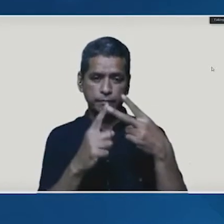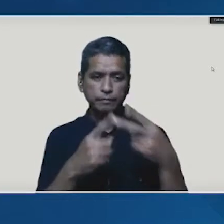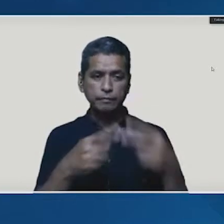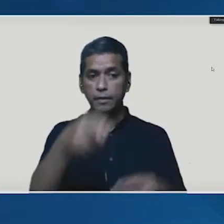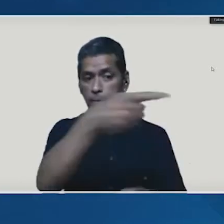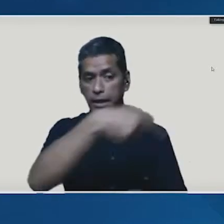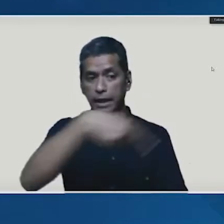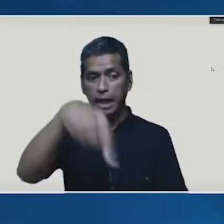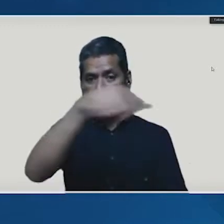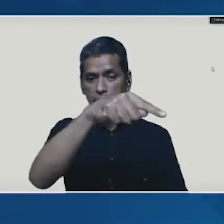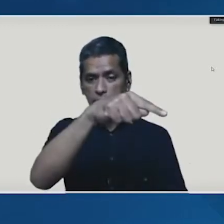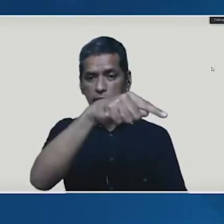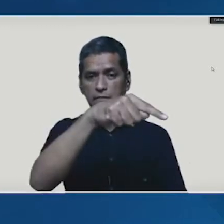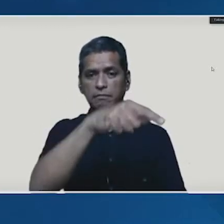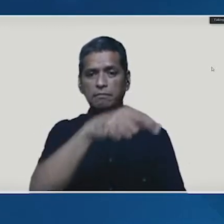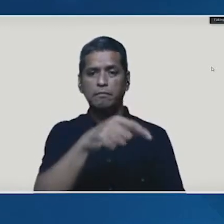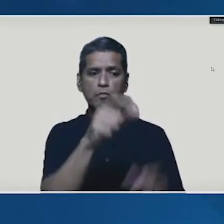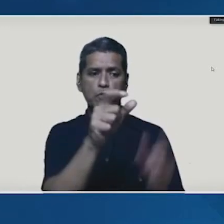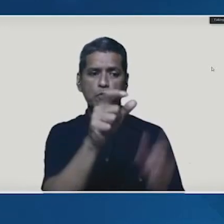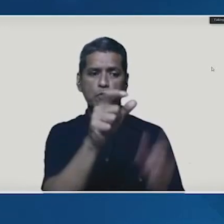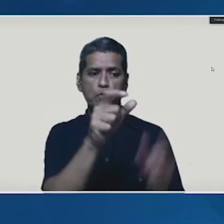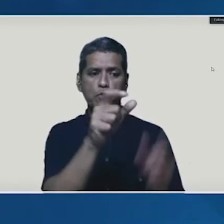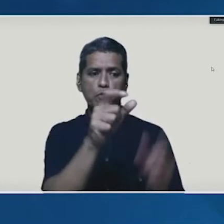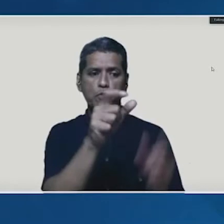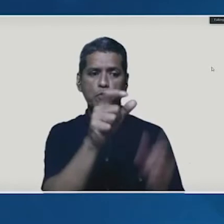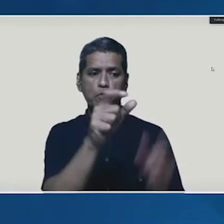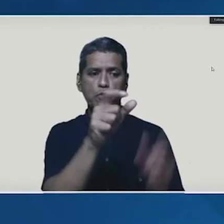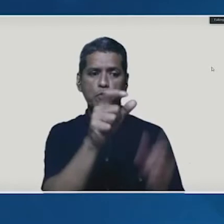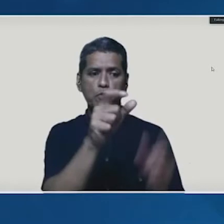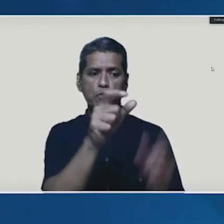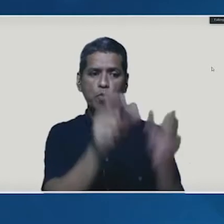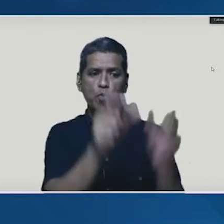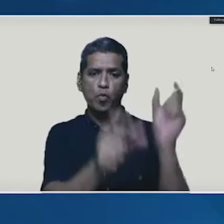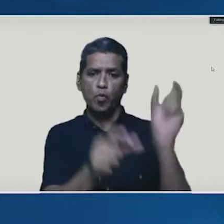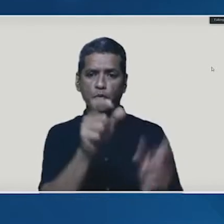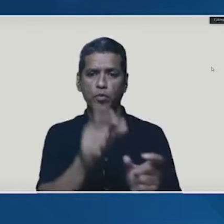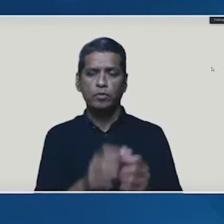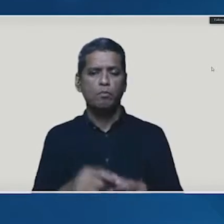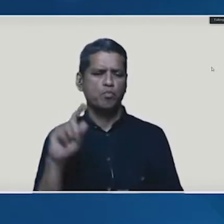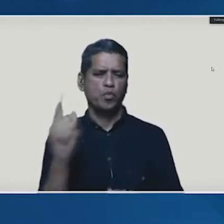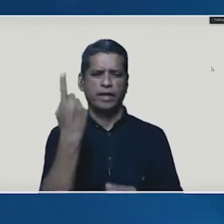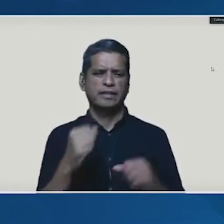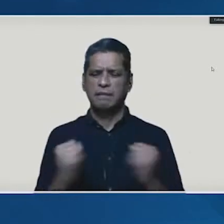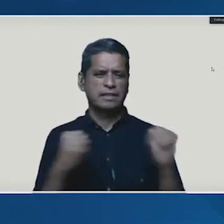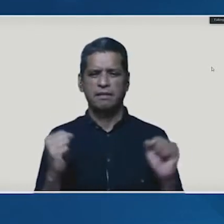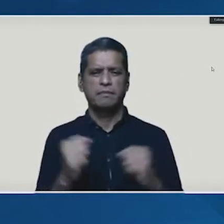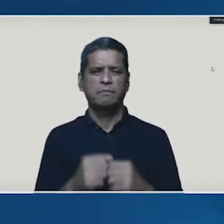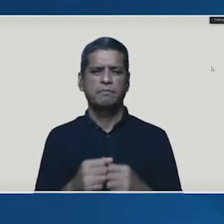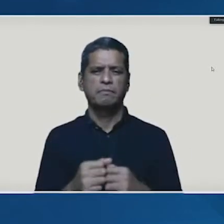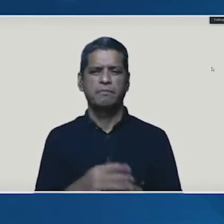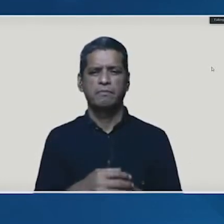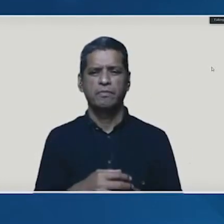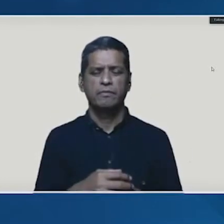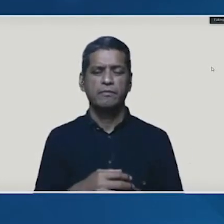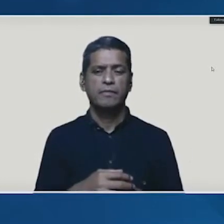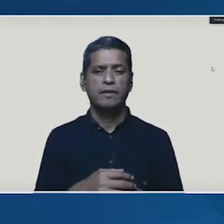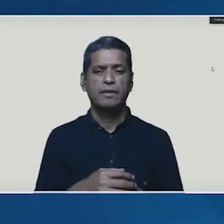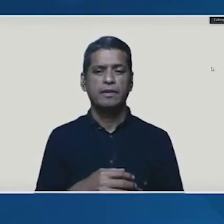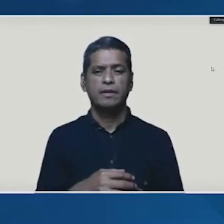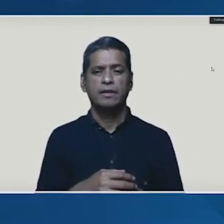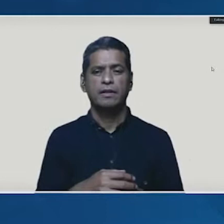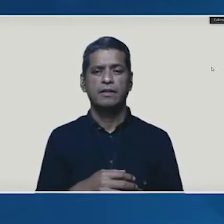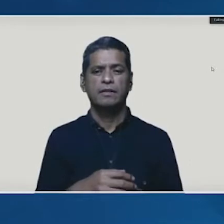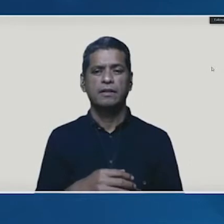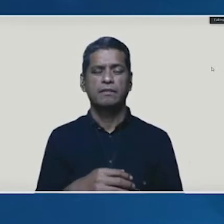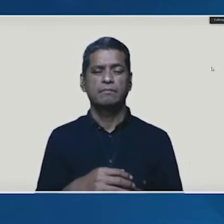saudara benar-benar Sudah frustrasi mereka sekarang ini karena frustasinya mereka berbicara ndak ada